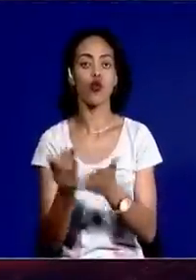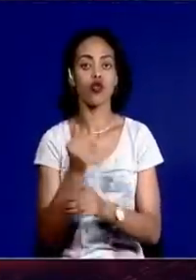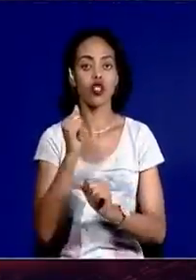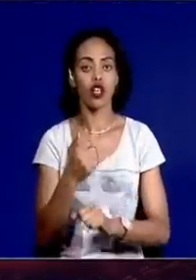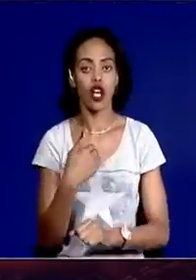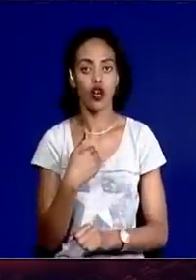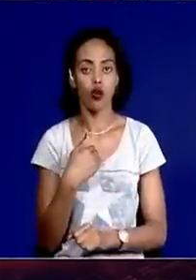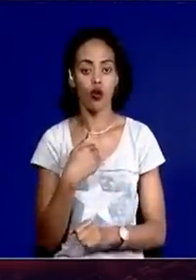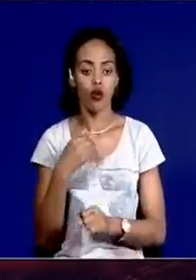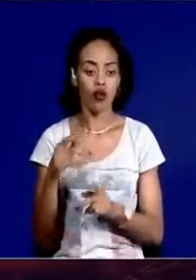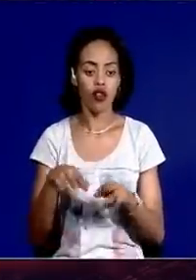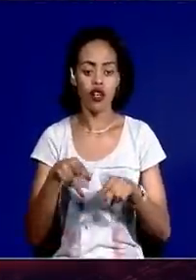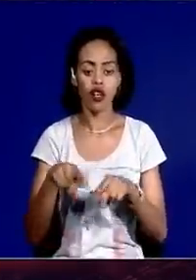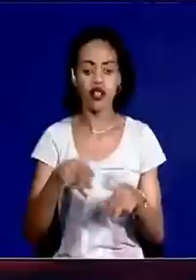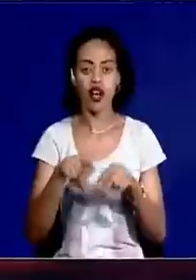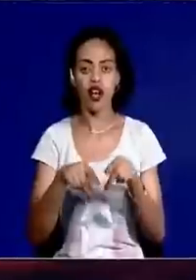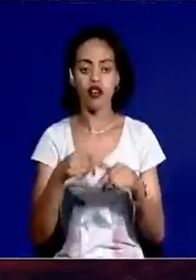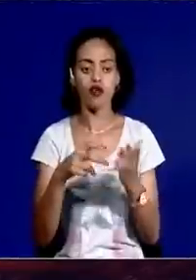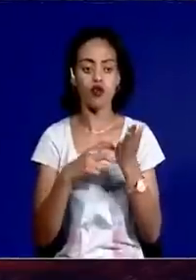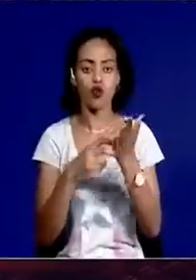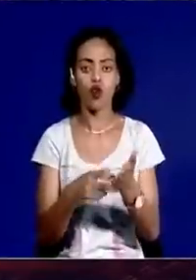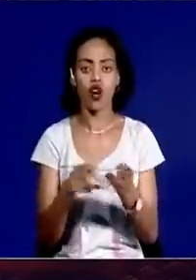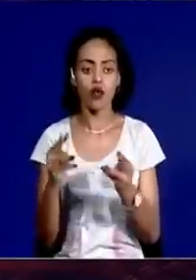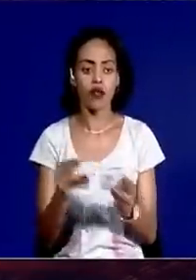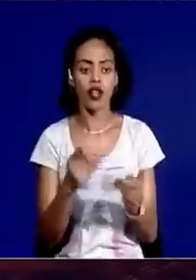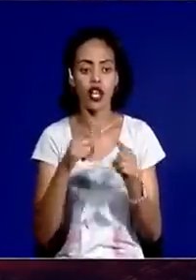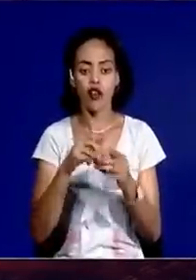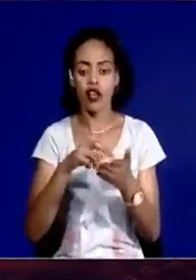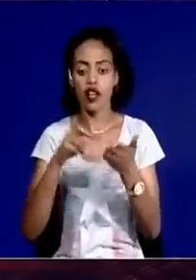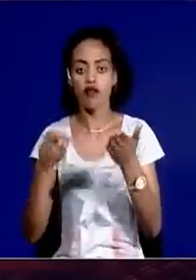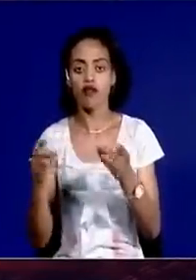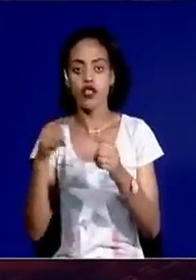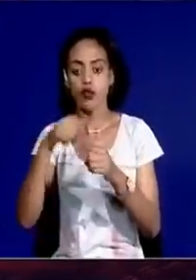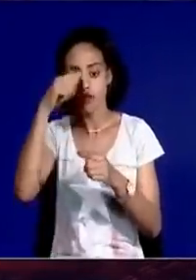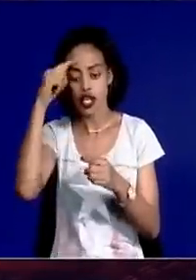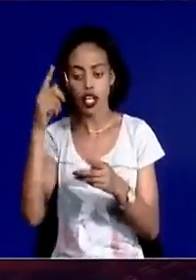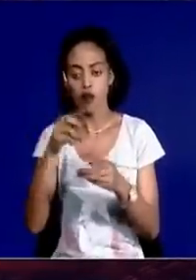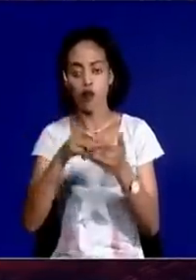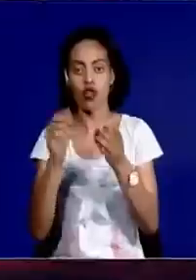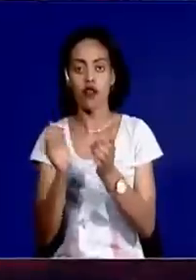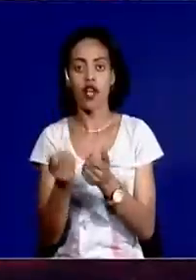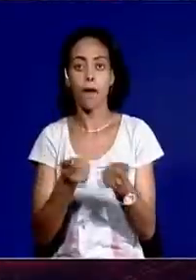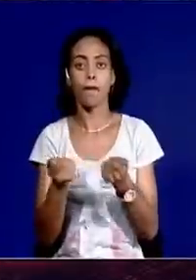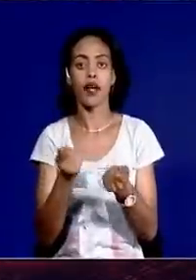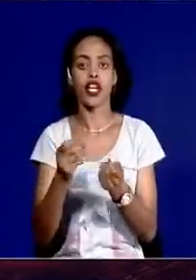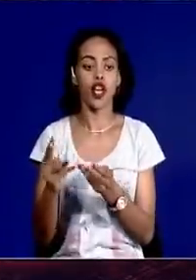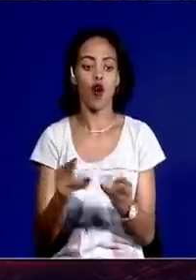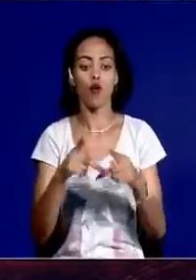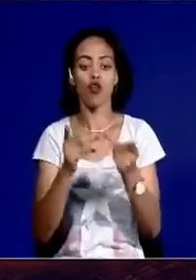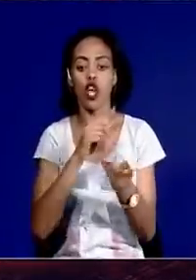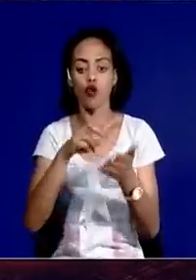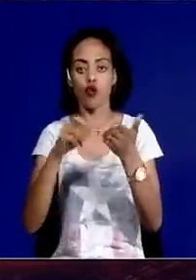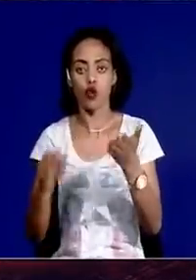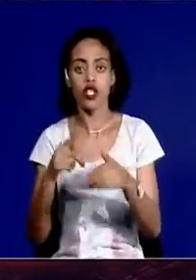ትግረኛ ዝጓዓዝ መንገዲ ተዓፂኡ ስለ ዘሎ ናበይ ዝወርድ ናብ ባይታ ዩ ናብቲ ስፓልቲ እዩ ዝወርድ ናይ ማኪና ዝጓዓዛሉ ስፓልቲ እዩ ዝወርድ